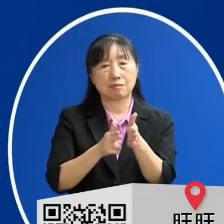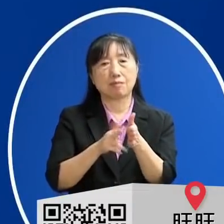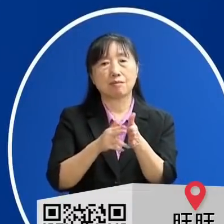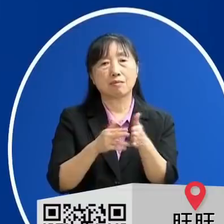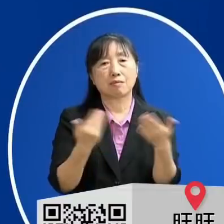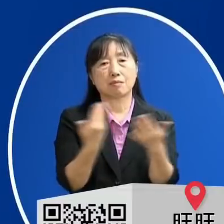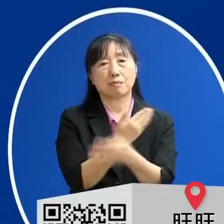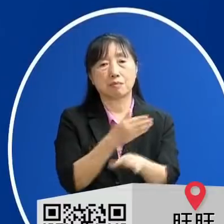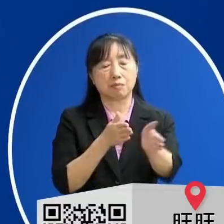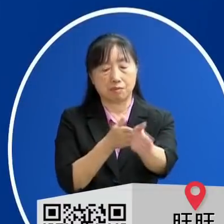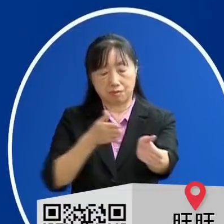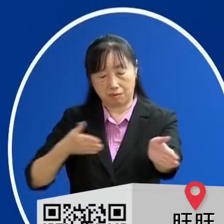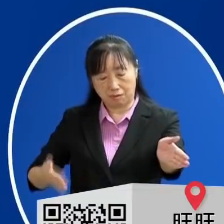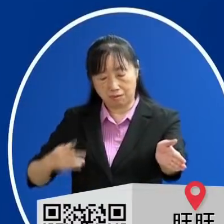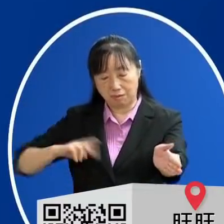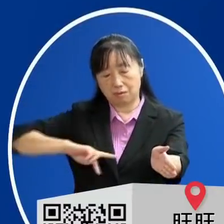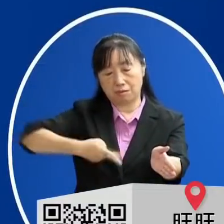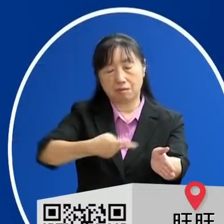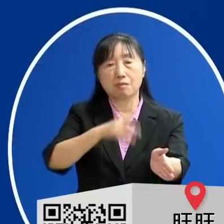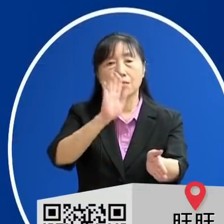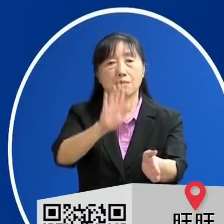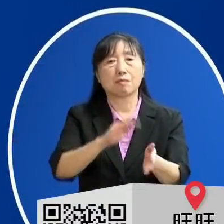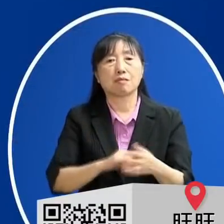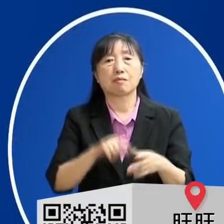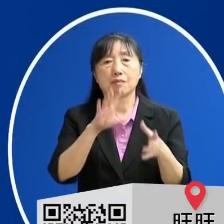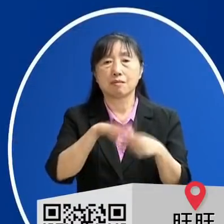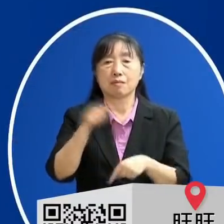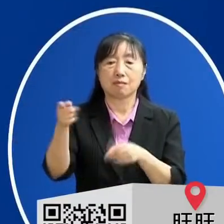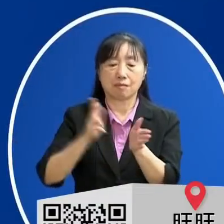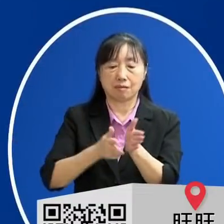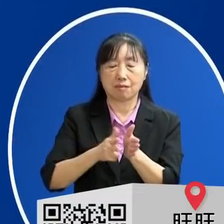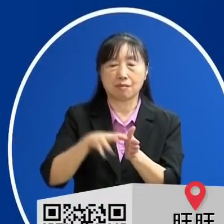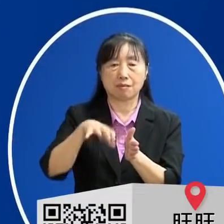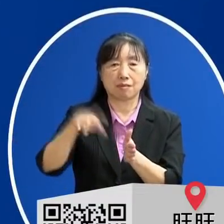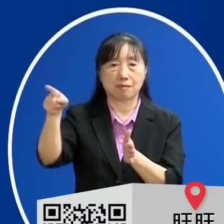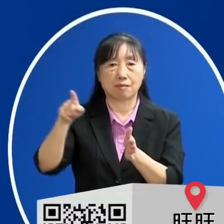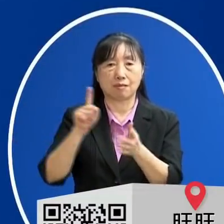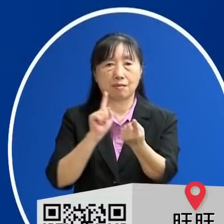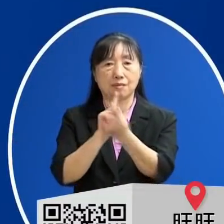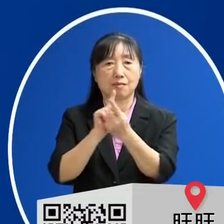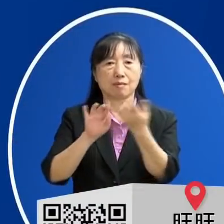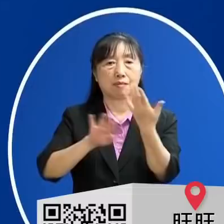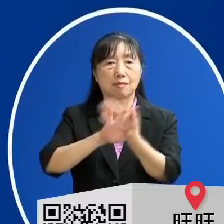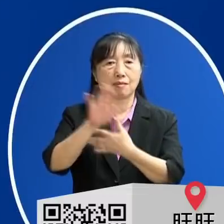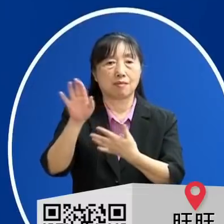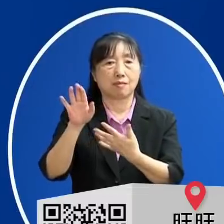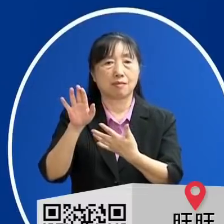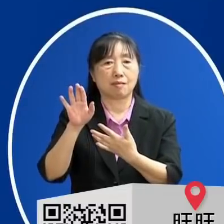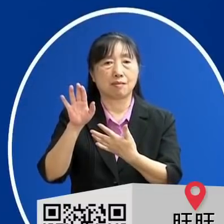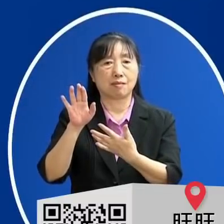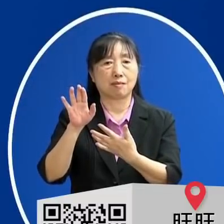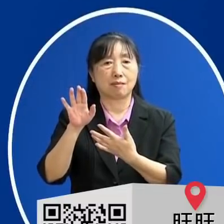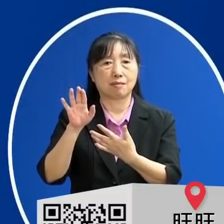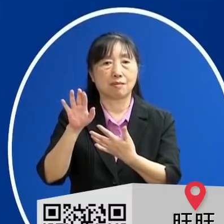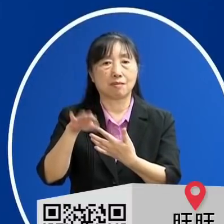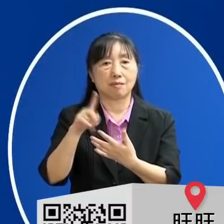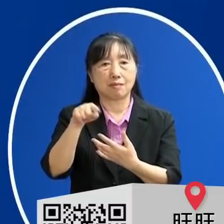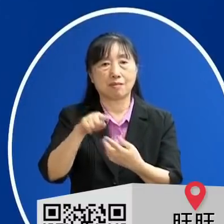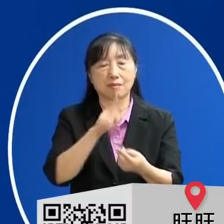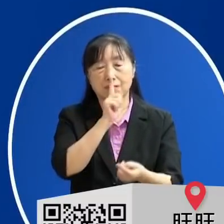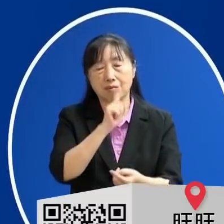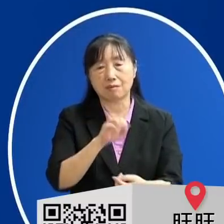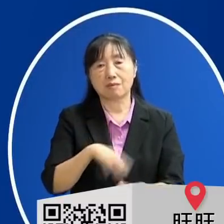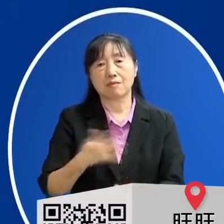车厢哈，所以我们现在。除了台铁对外发布，就是他在8车10号